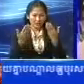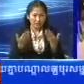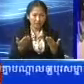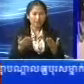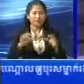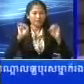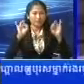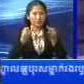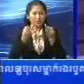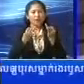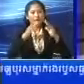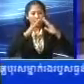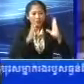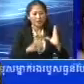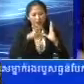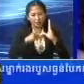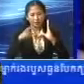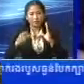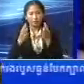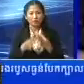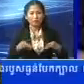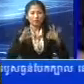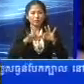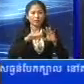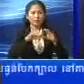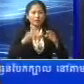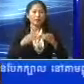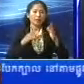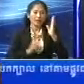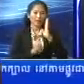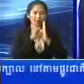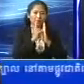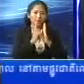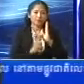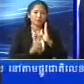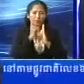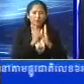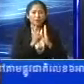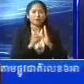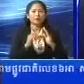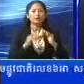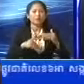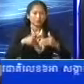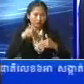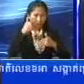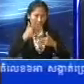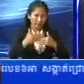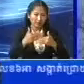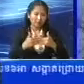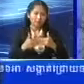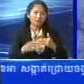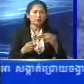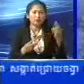ភាពជោគជ័យនៃគម្រោងនេះនឹងខ្លះជាកត្តាដ៏សំខាន់ដែលនឹងនាំមកនូវការអភិវឌ្ឍរបស់តាម៉ាក្រុមនេះពេលអនាគតដោយមិនមាន